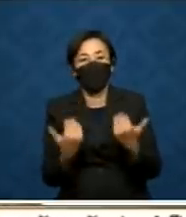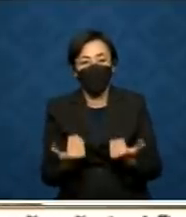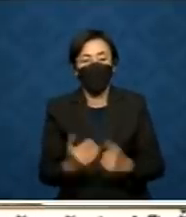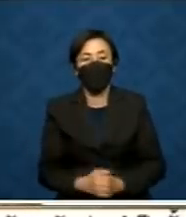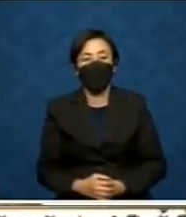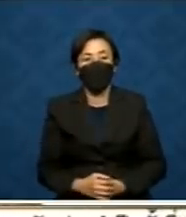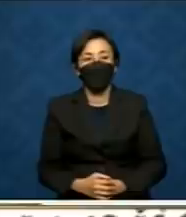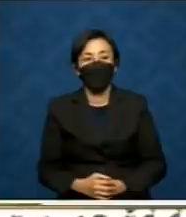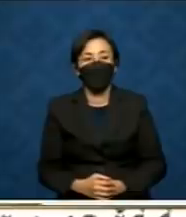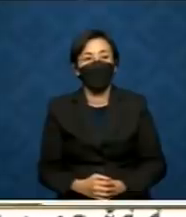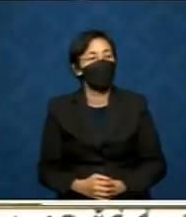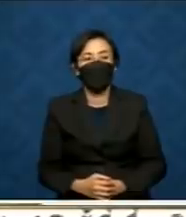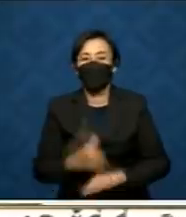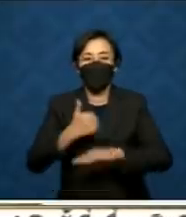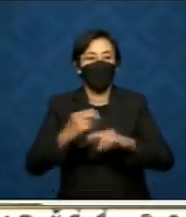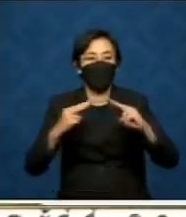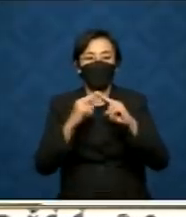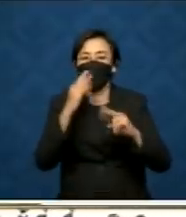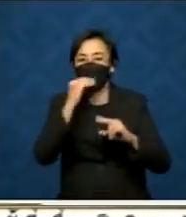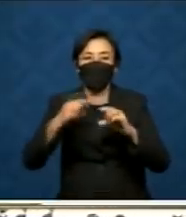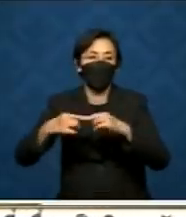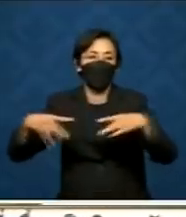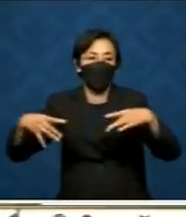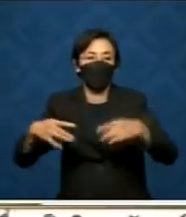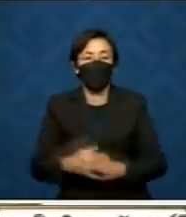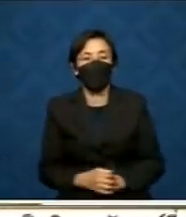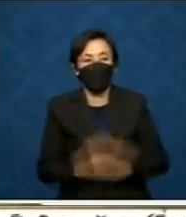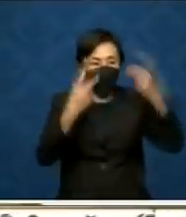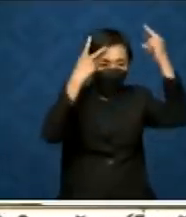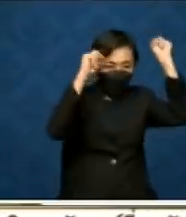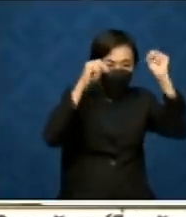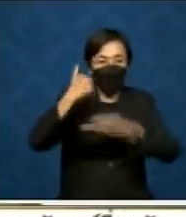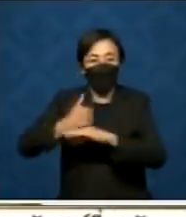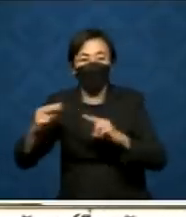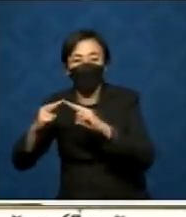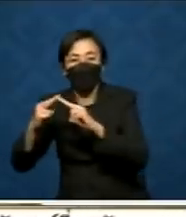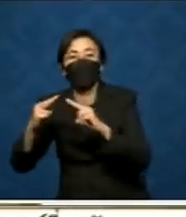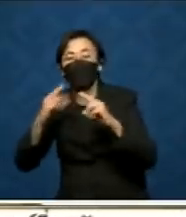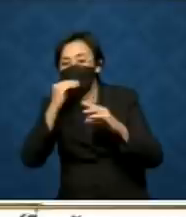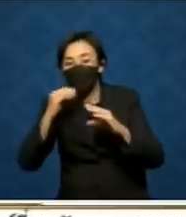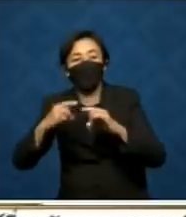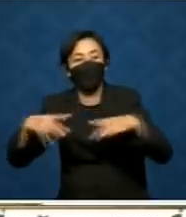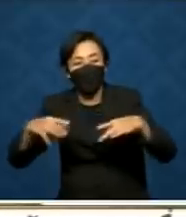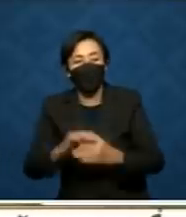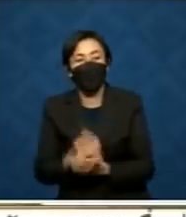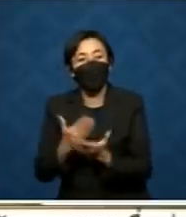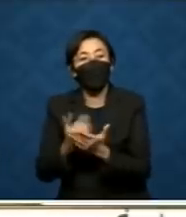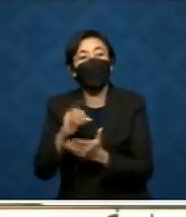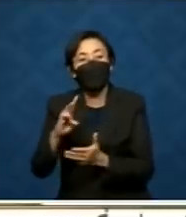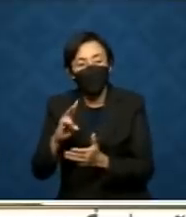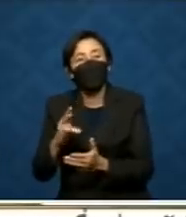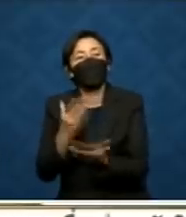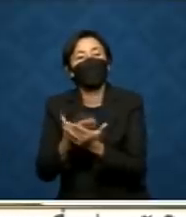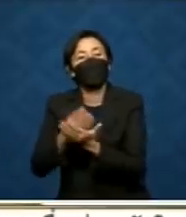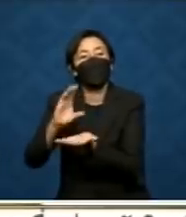ไม่ตรงกับแล้วมาตีเลยหมอลําเจีบอกว่าก็เบอร์ 17จริงมันเป็นขอเงินผมเข้าใจ